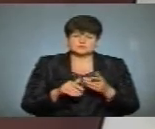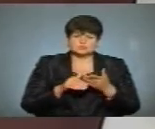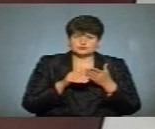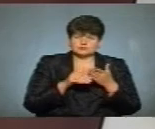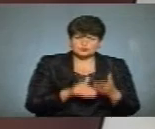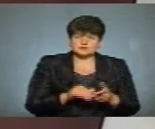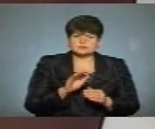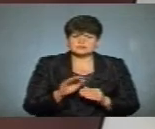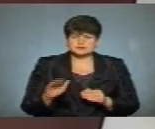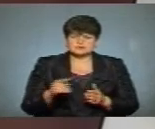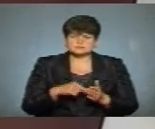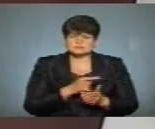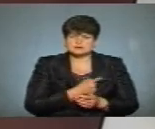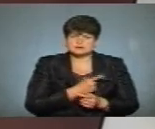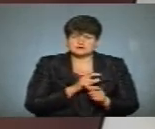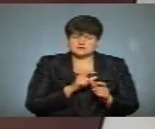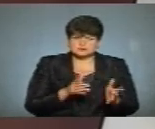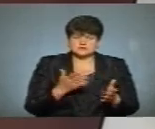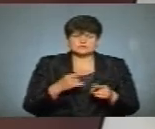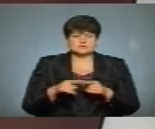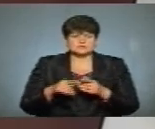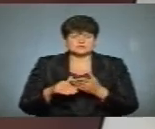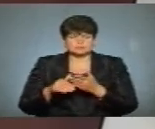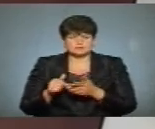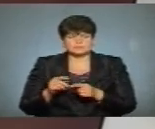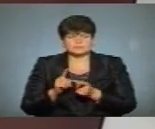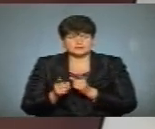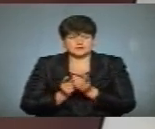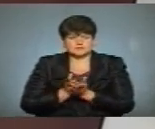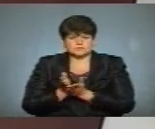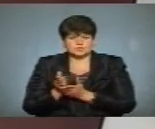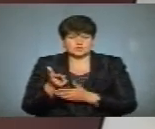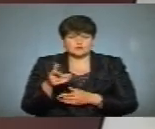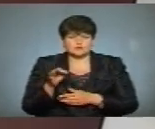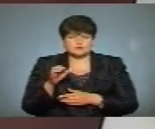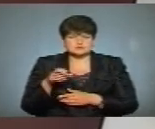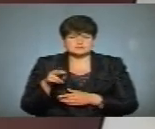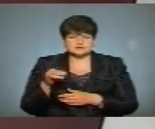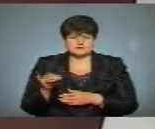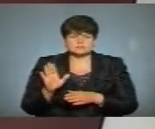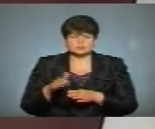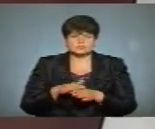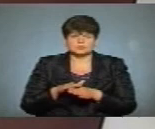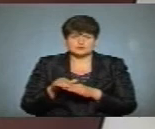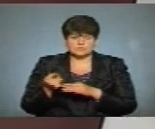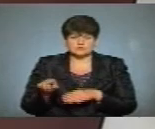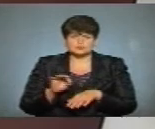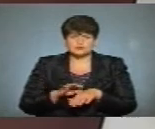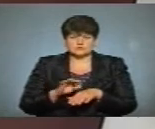дитяча міська лікарня. Якщо лікарню швидкої допомоги перепрофілюють у госпіталь і він теж буде заповнений,